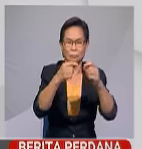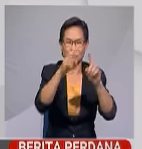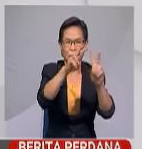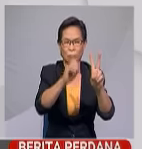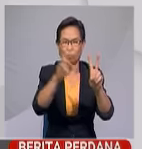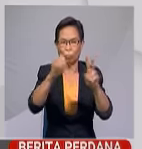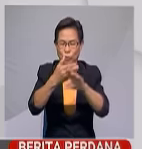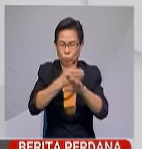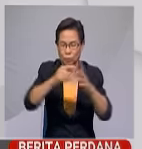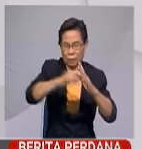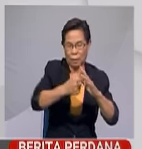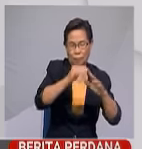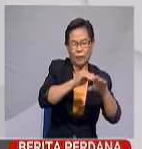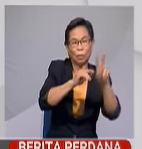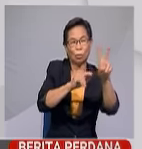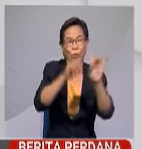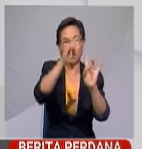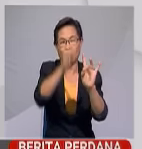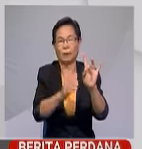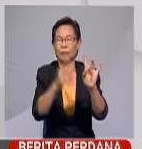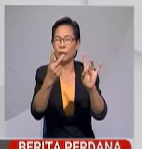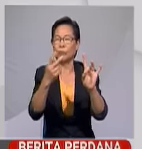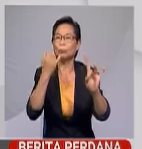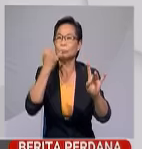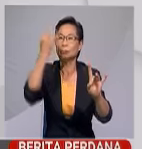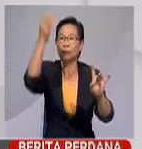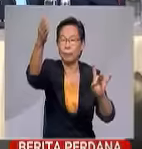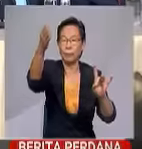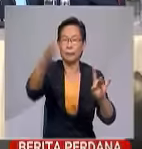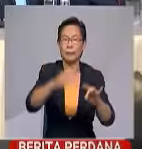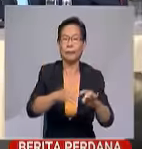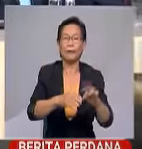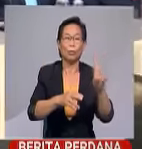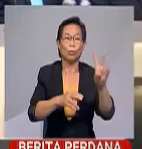Liga bermula pada 28 Februari depan.